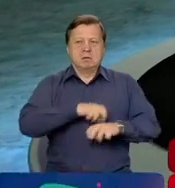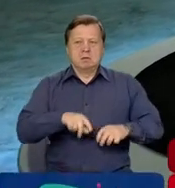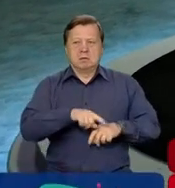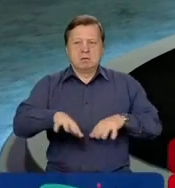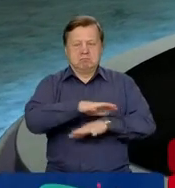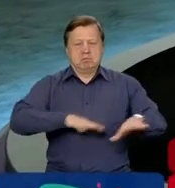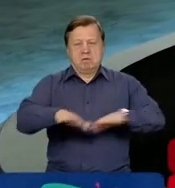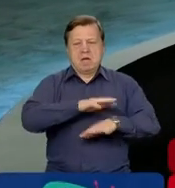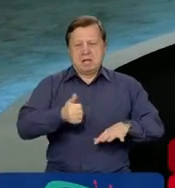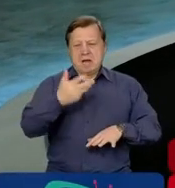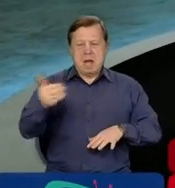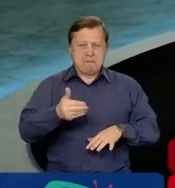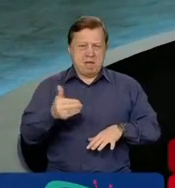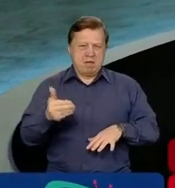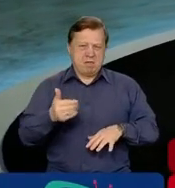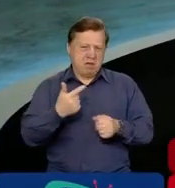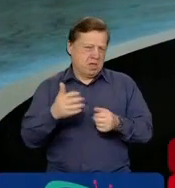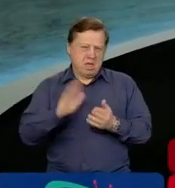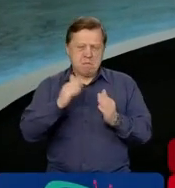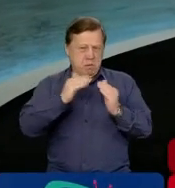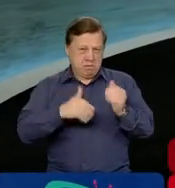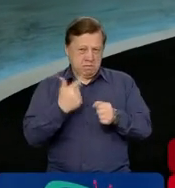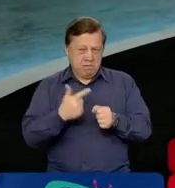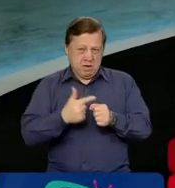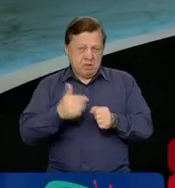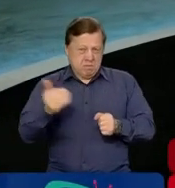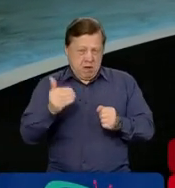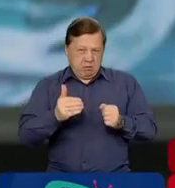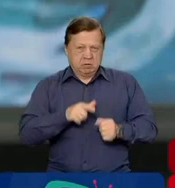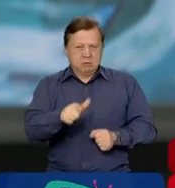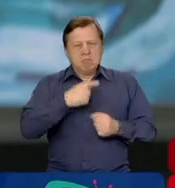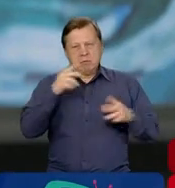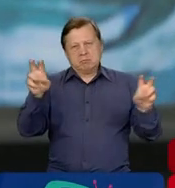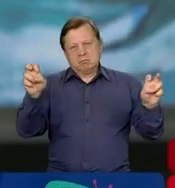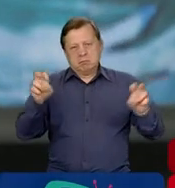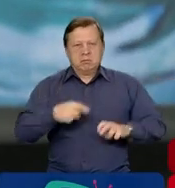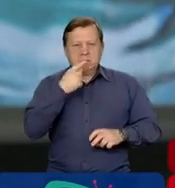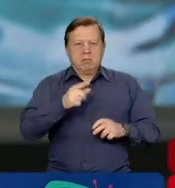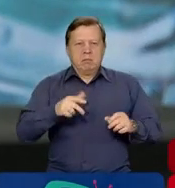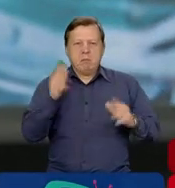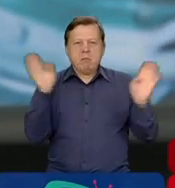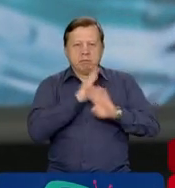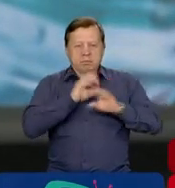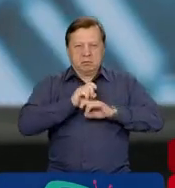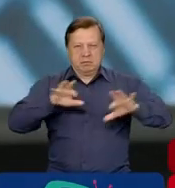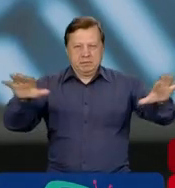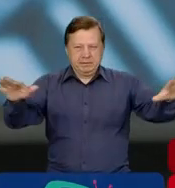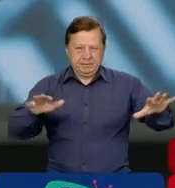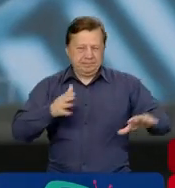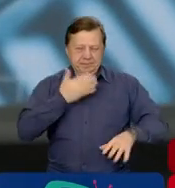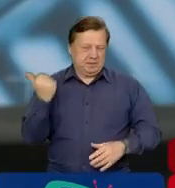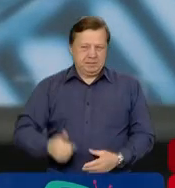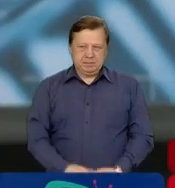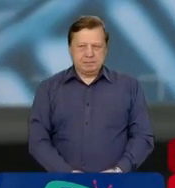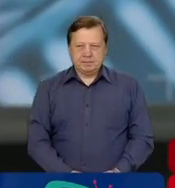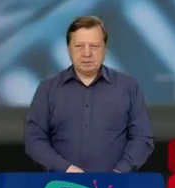przestrzeni właśnie kilku albo kilkunastu metrów tworzą jakieś takie, w cudzysłowie, morowe powietrze. Zdecydowanie, pan profesor,